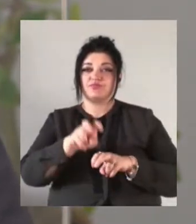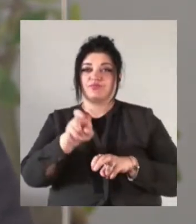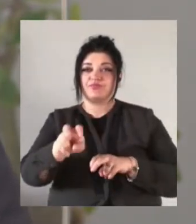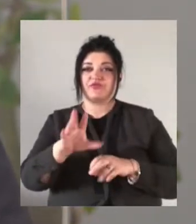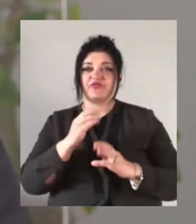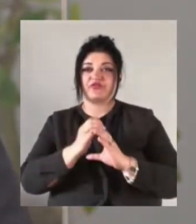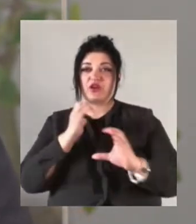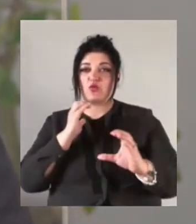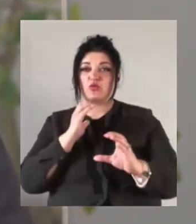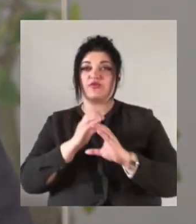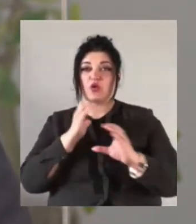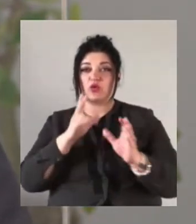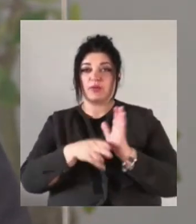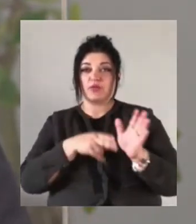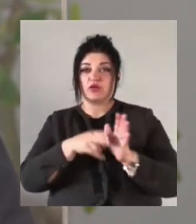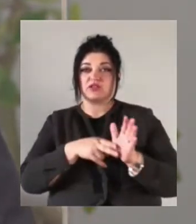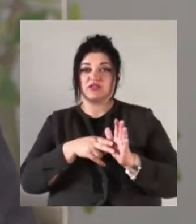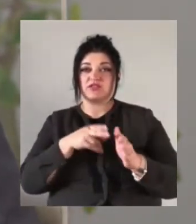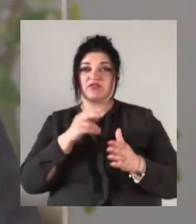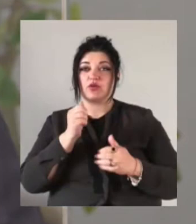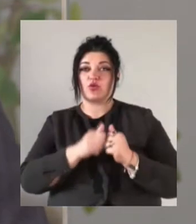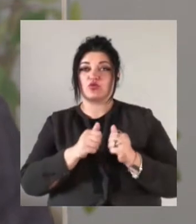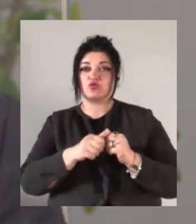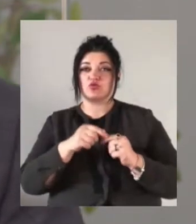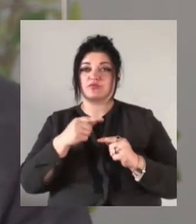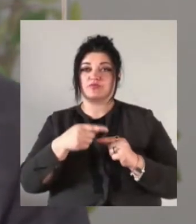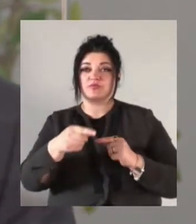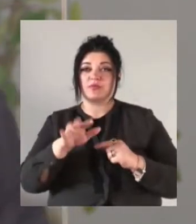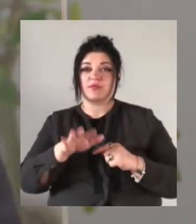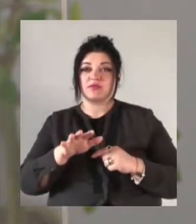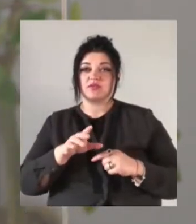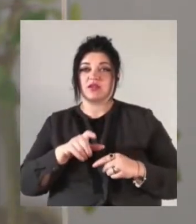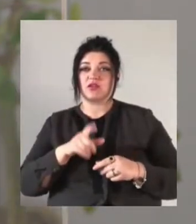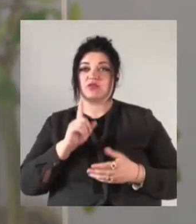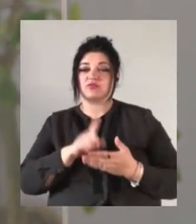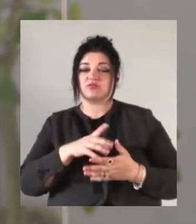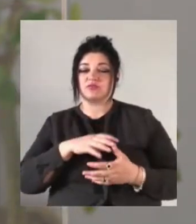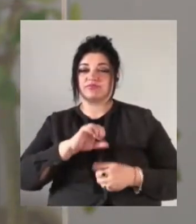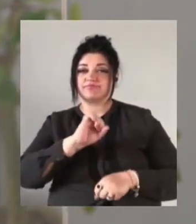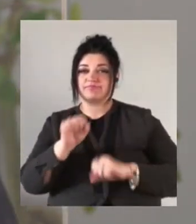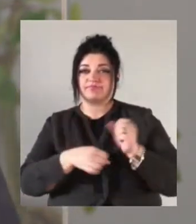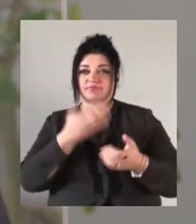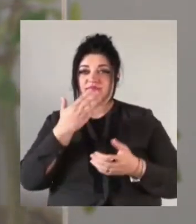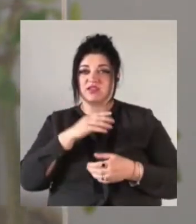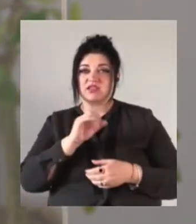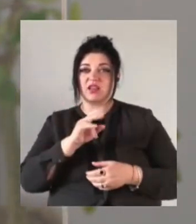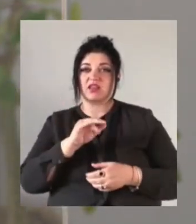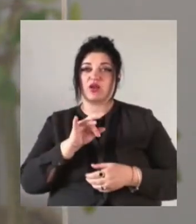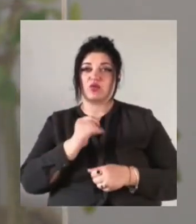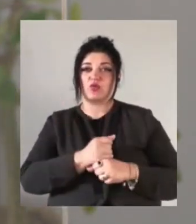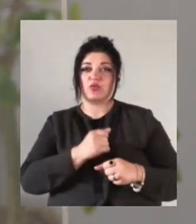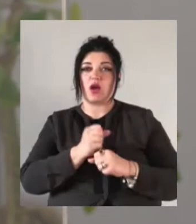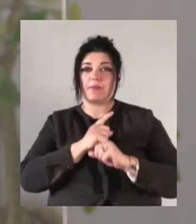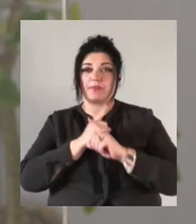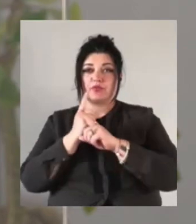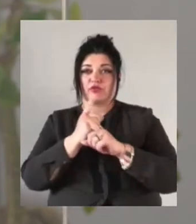поїздів перед та після кожного рейсу проходитимуть санітарну обробку, а провідники будуть